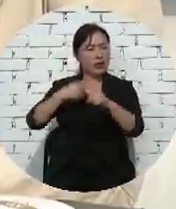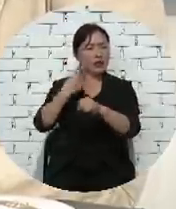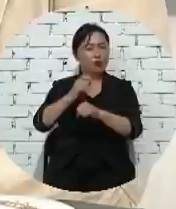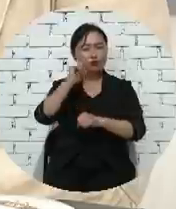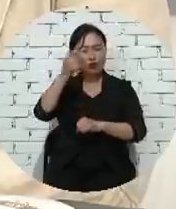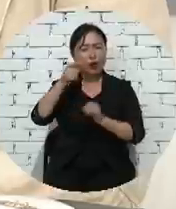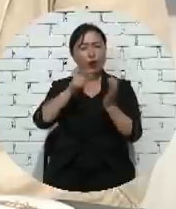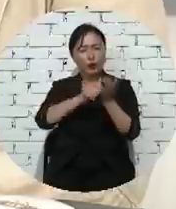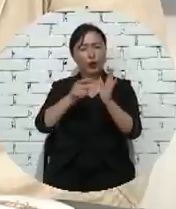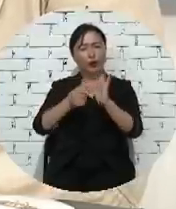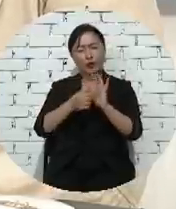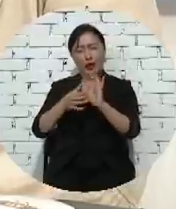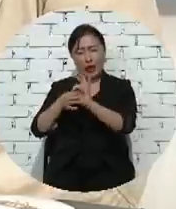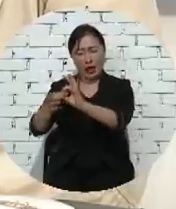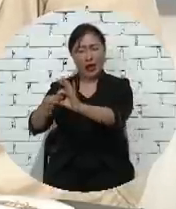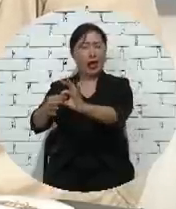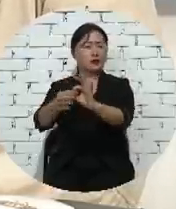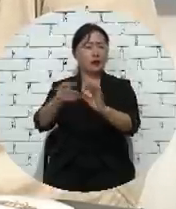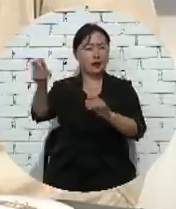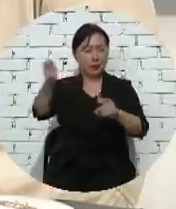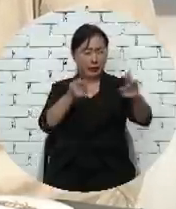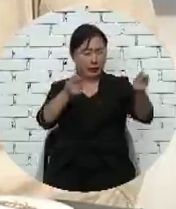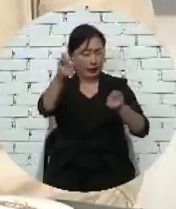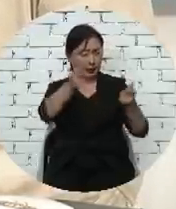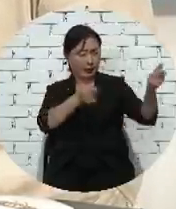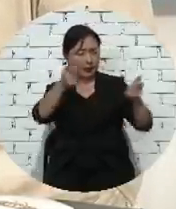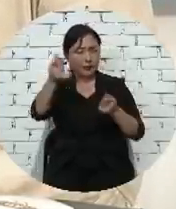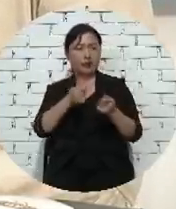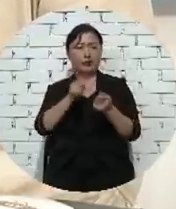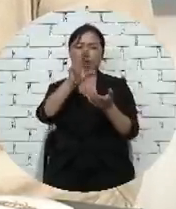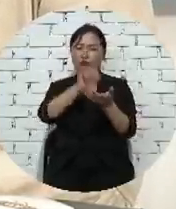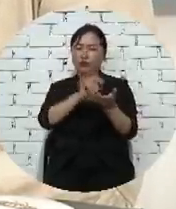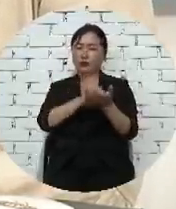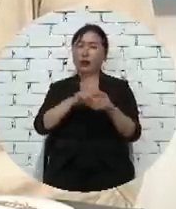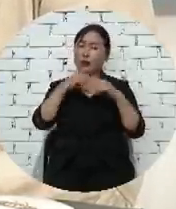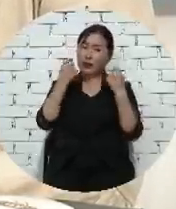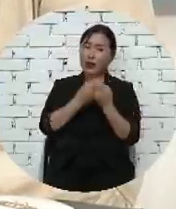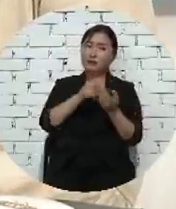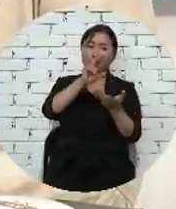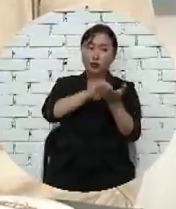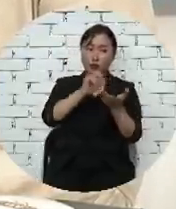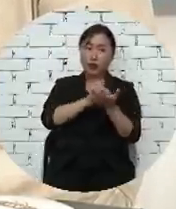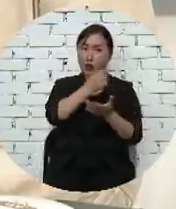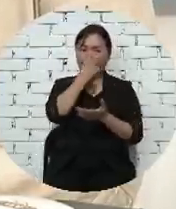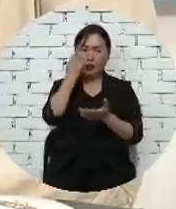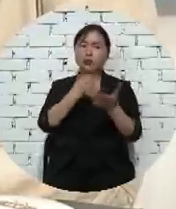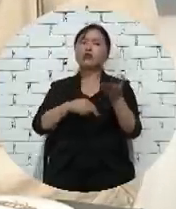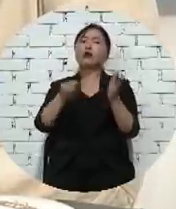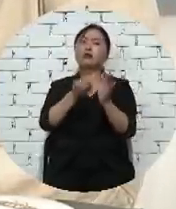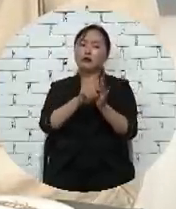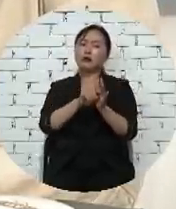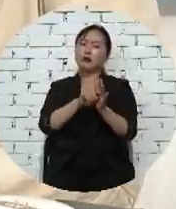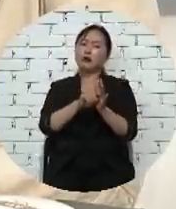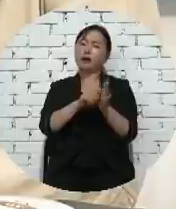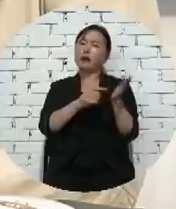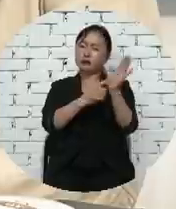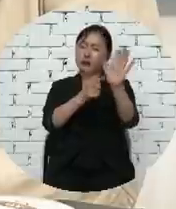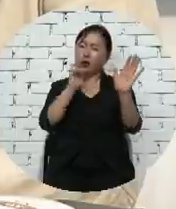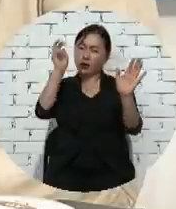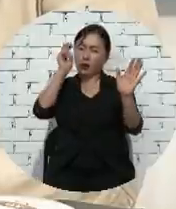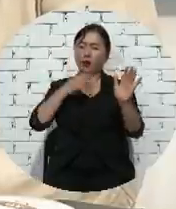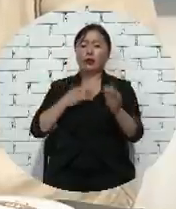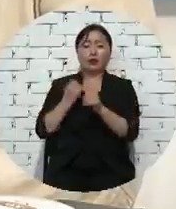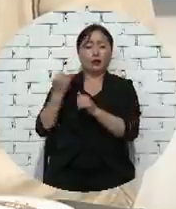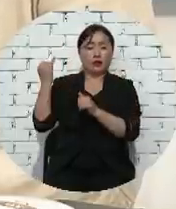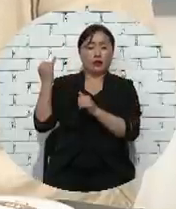아마 여러 사람들의 또 다른 개인적인 문제들을 확인하려고 들어간 게 아닌가 하고 추측이 되고 뭐 저희